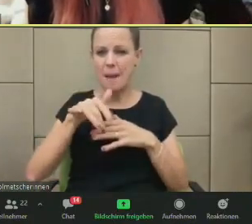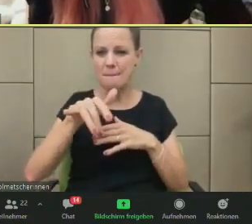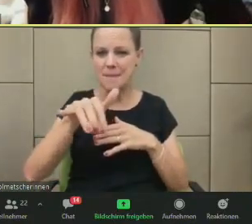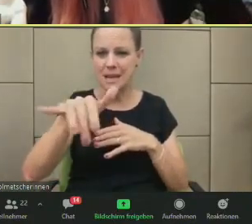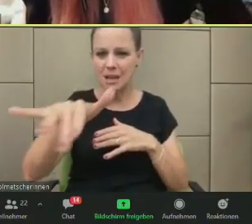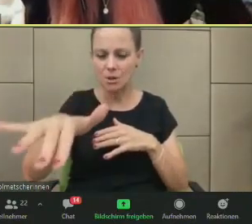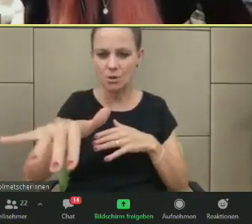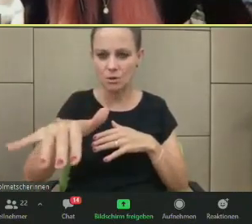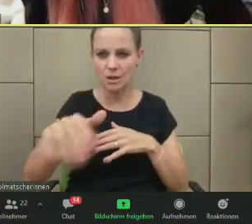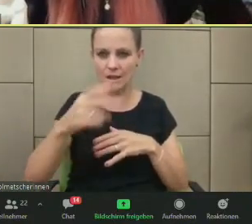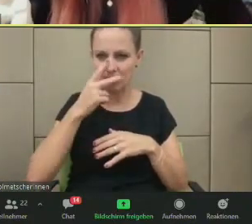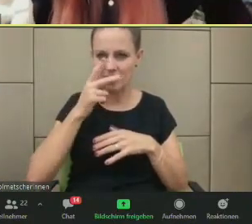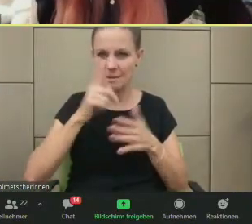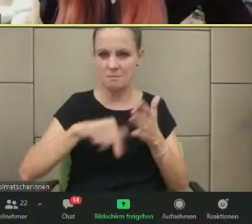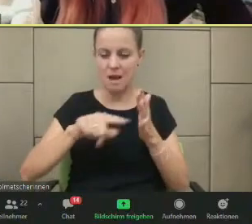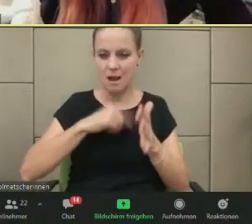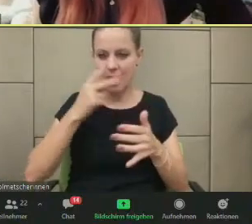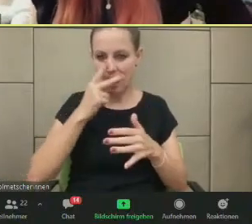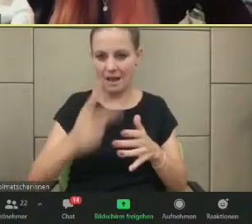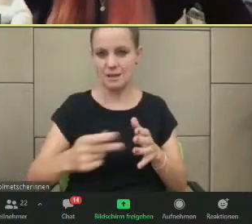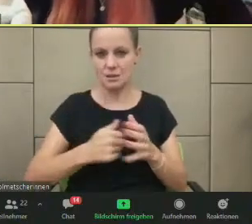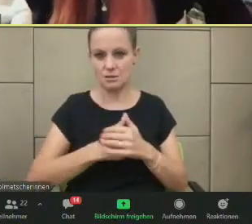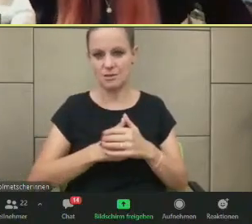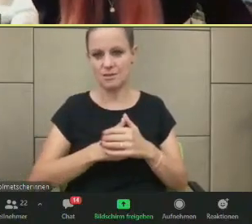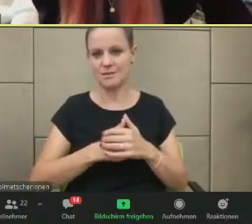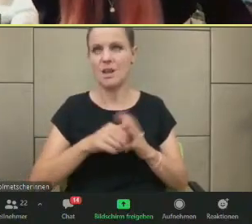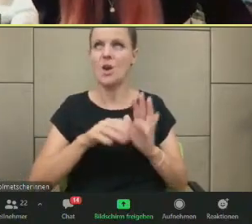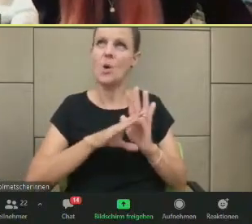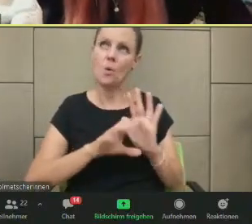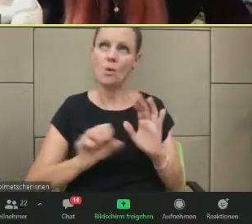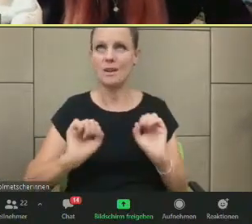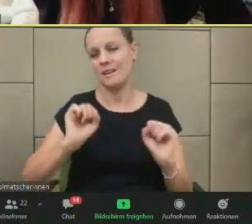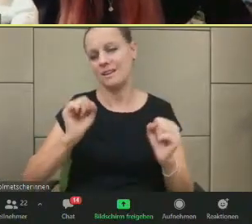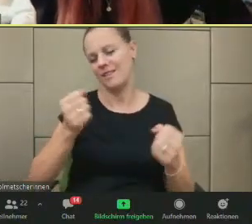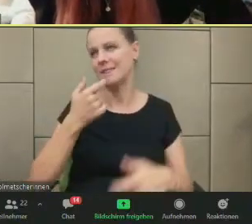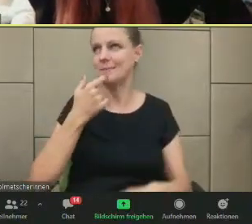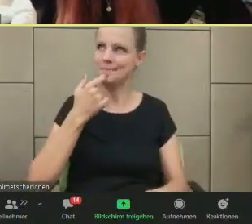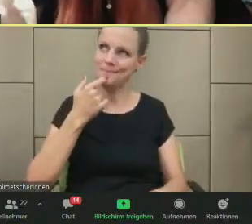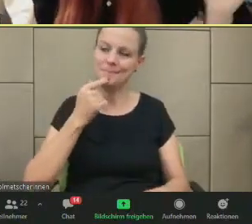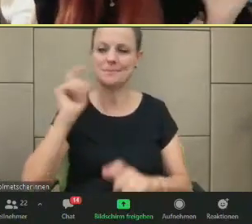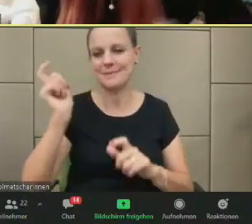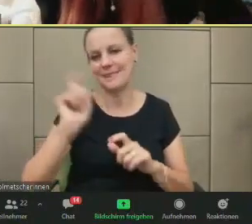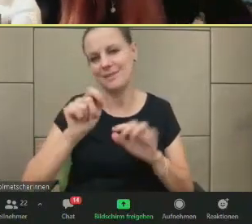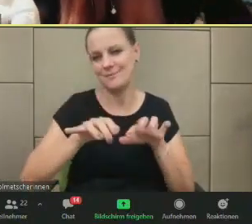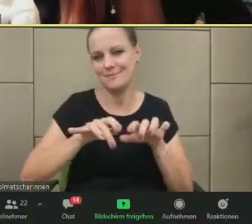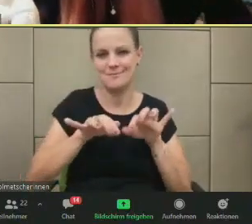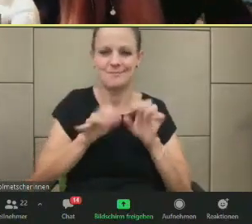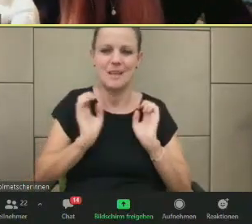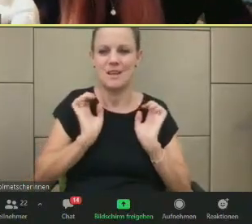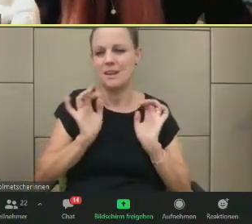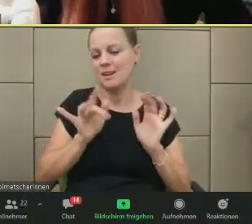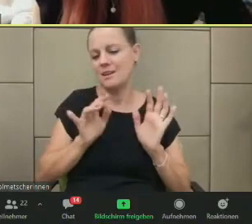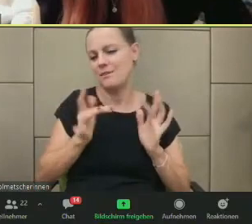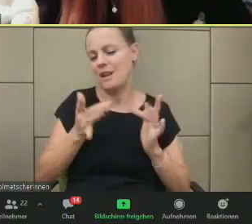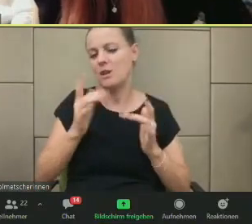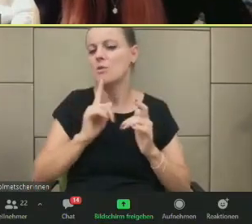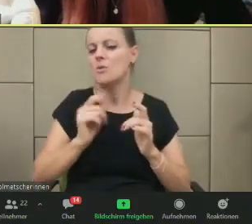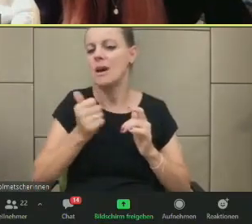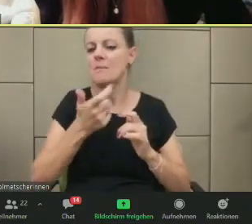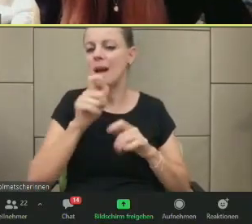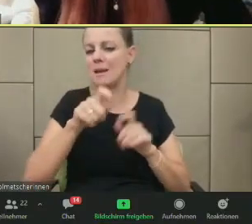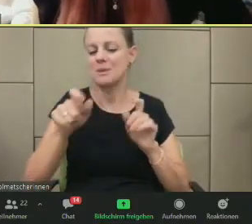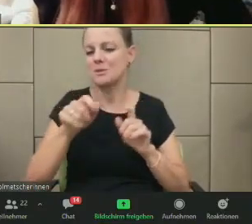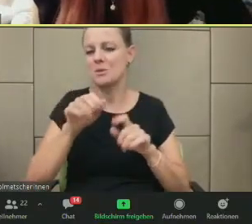auf Instagram. Also wenn man sich denkt, naja, Online-Aktivismus ein bisschen auf Instagram was schreiben, damit erreiche ich eh niemanden, das sieht eh